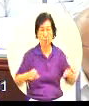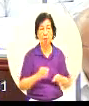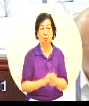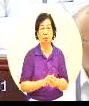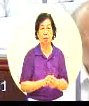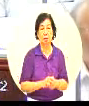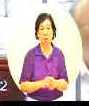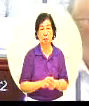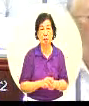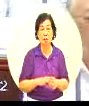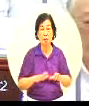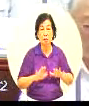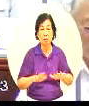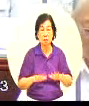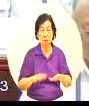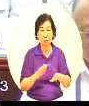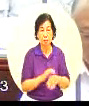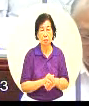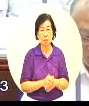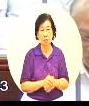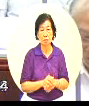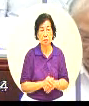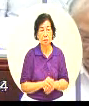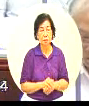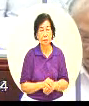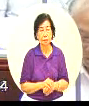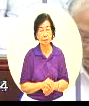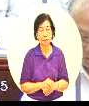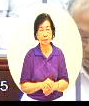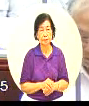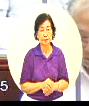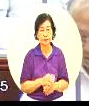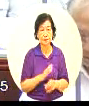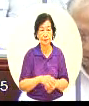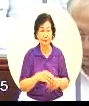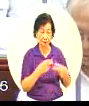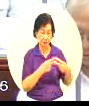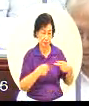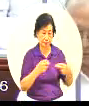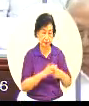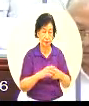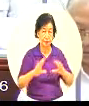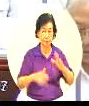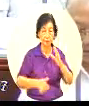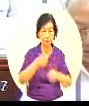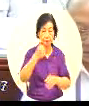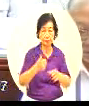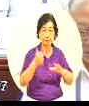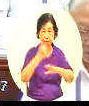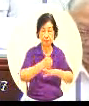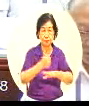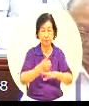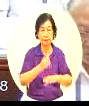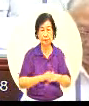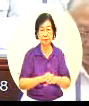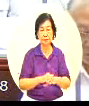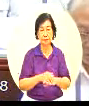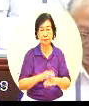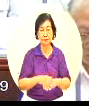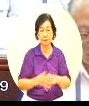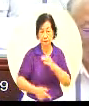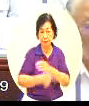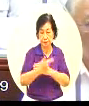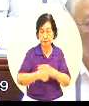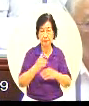个裁员的部分。以外，你可能嘛知影讲，小英上任以后会有很快有明确的答